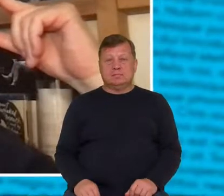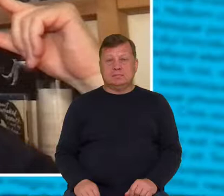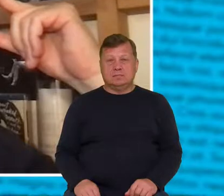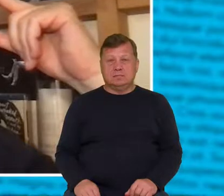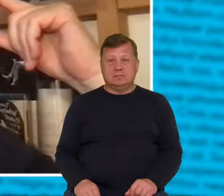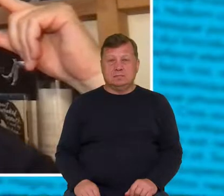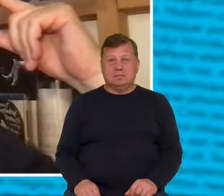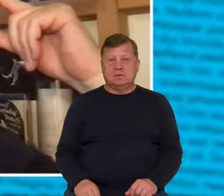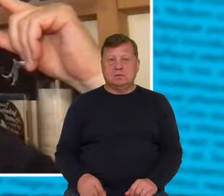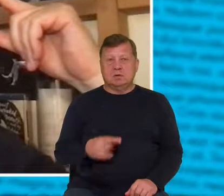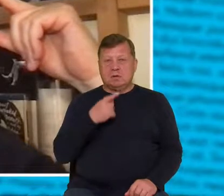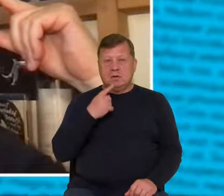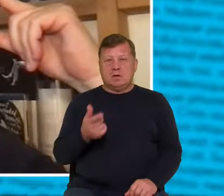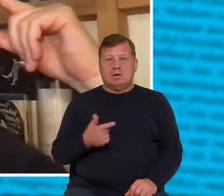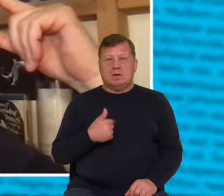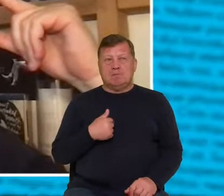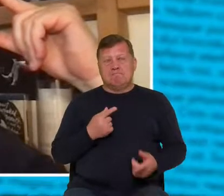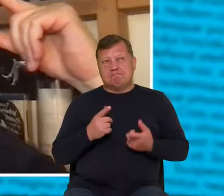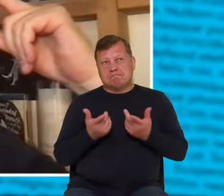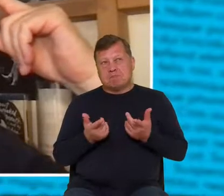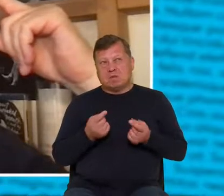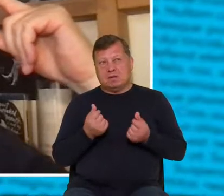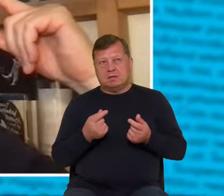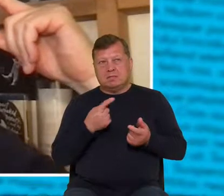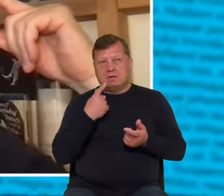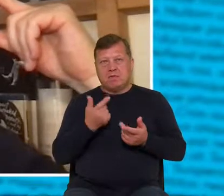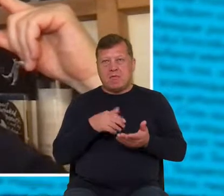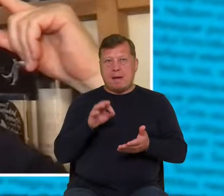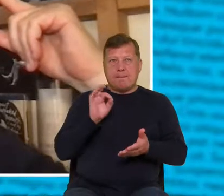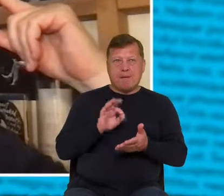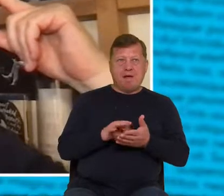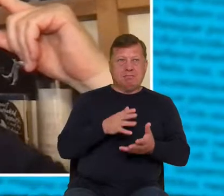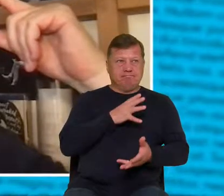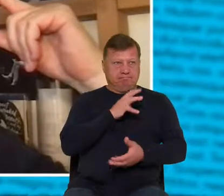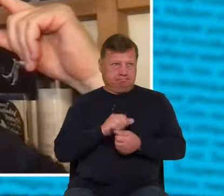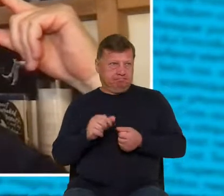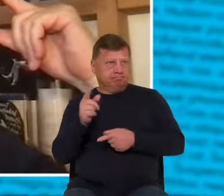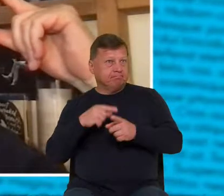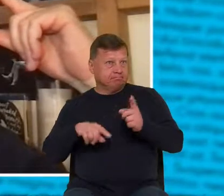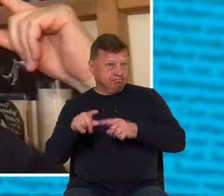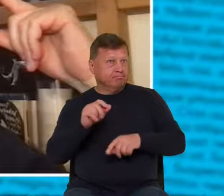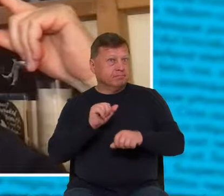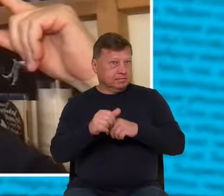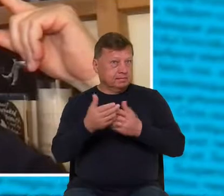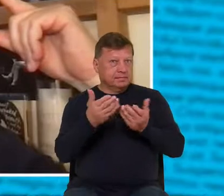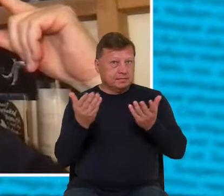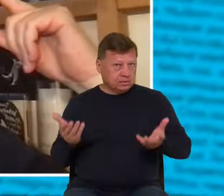jesteśmy w pewnym sensie porażeni taką niepewnością. Niektórzy mówią tak,